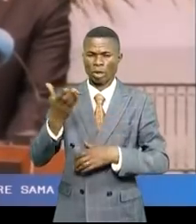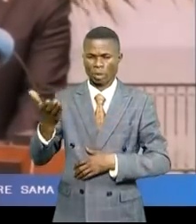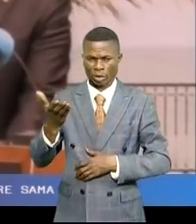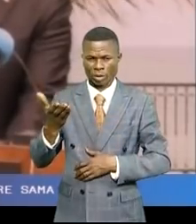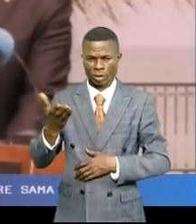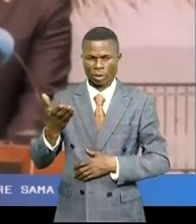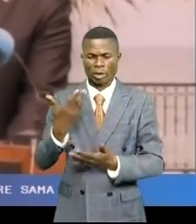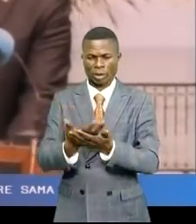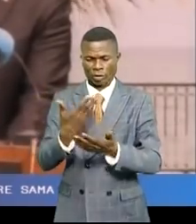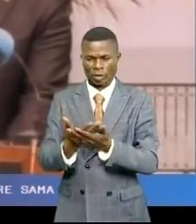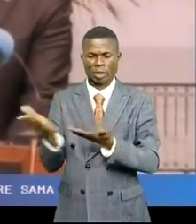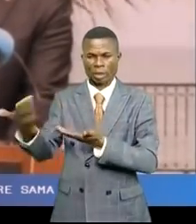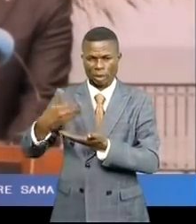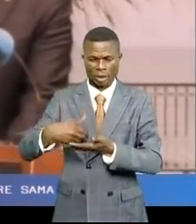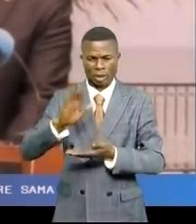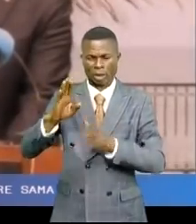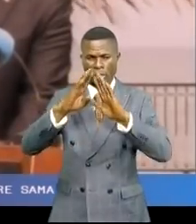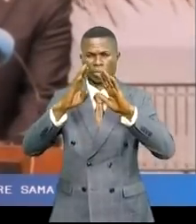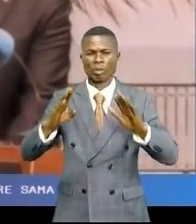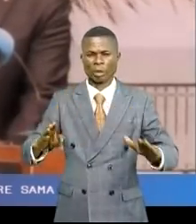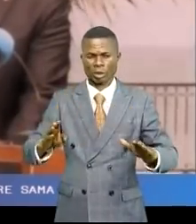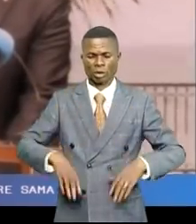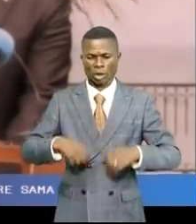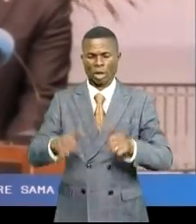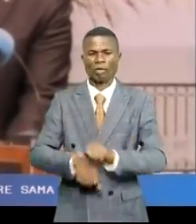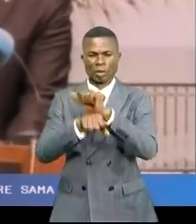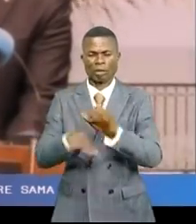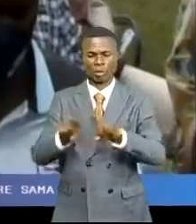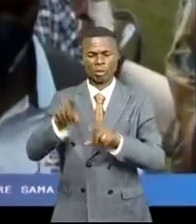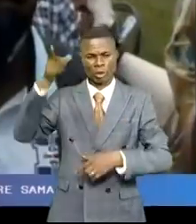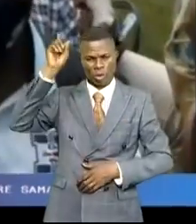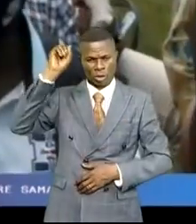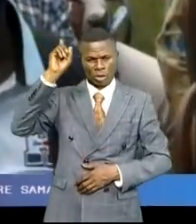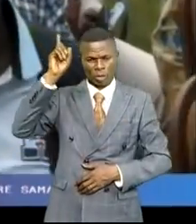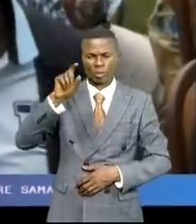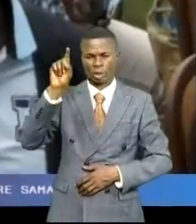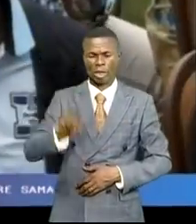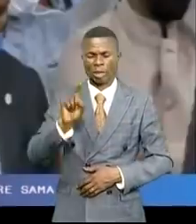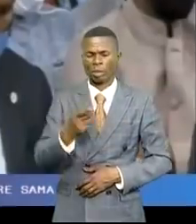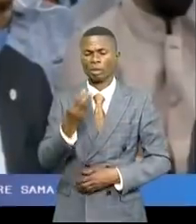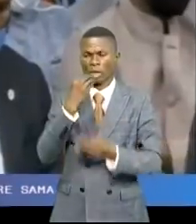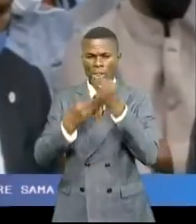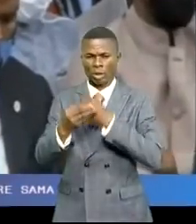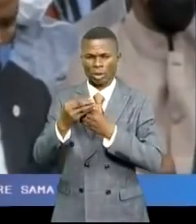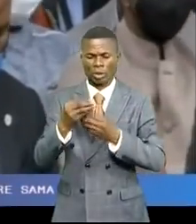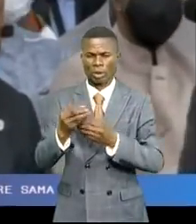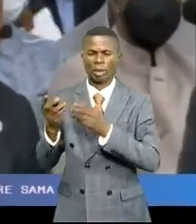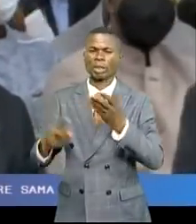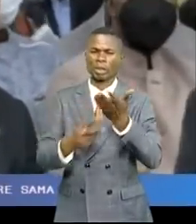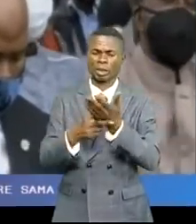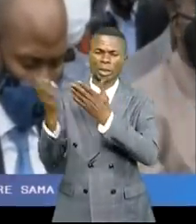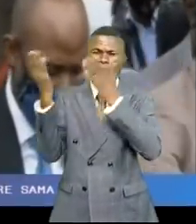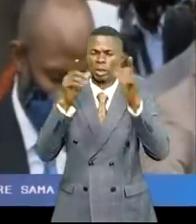vite reprendre leur rythme de vie habituel. Les besoins alimentaires, des transports, de la